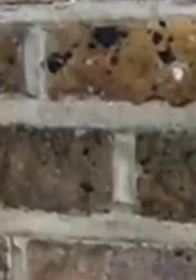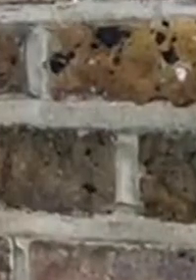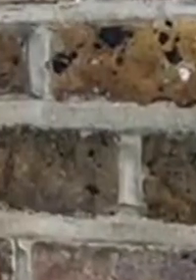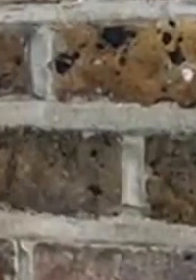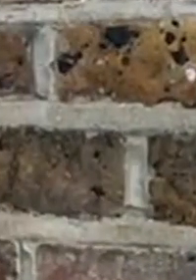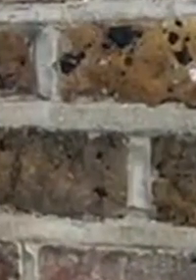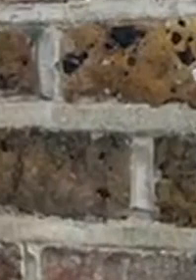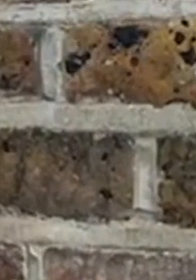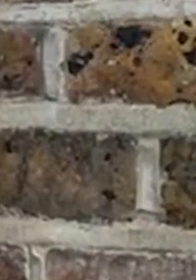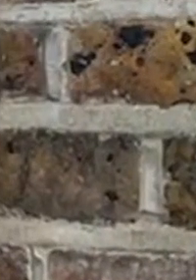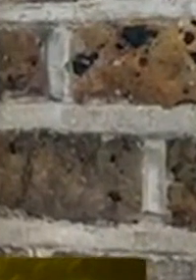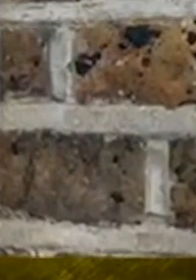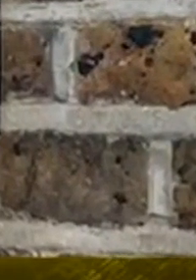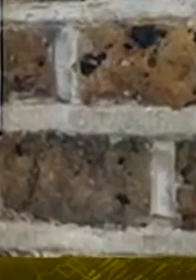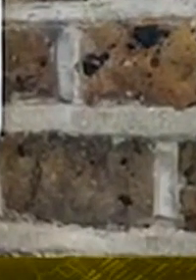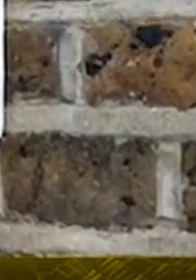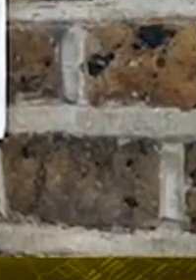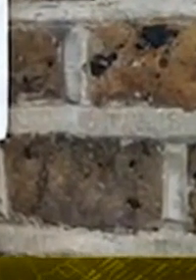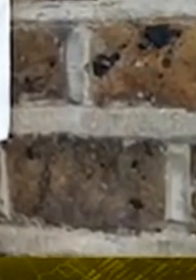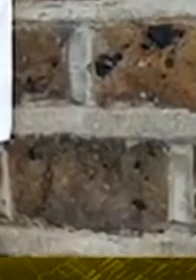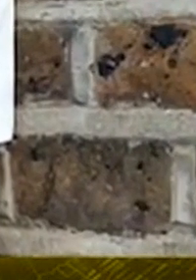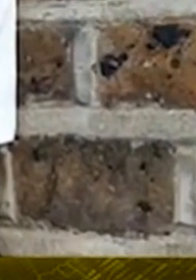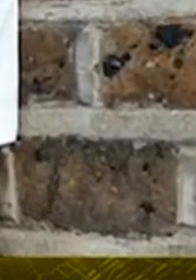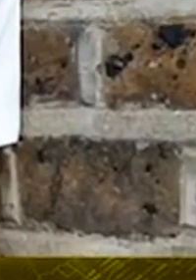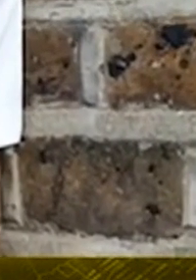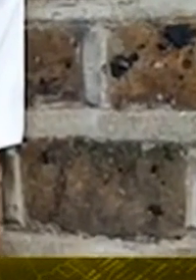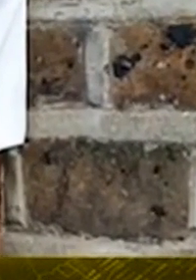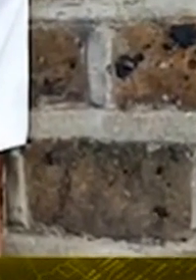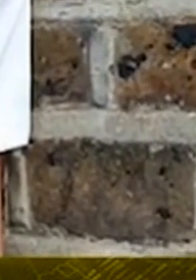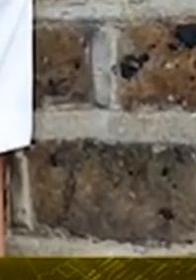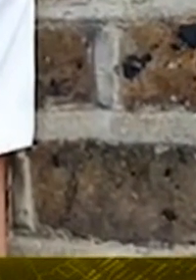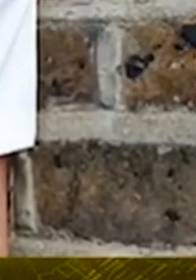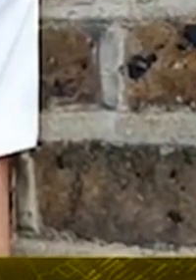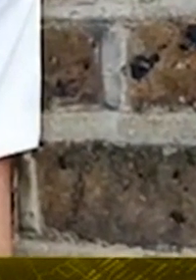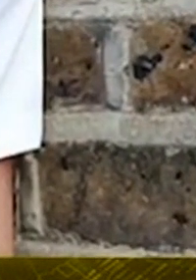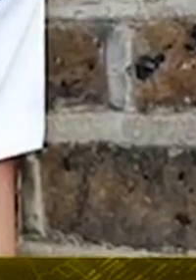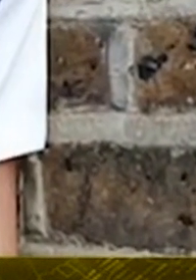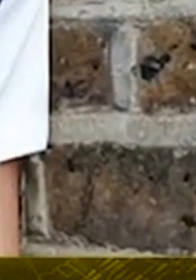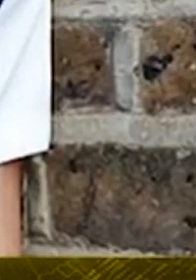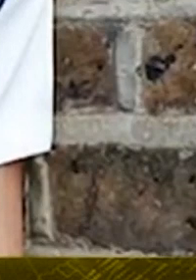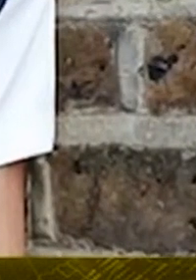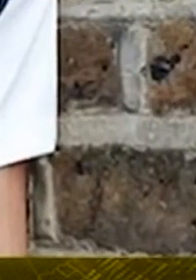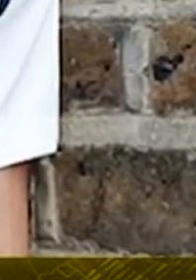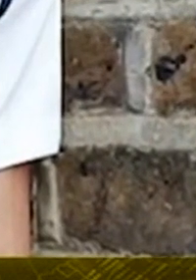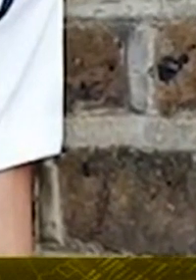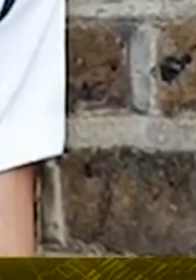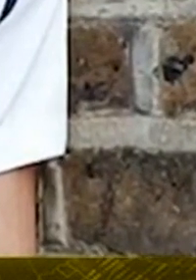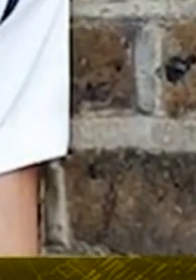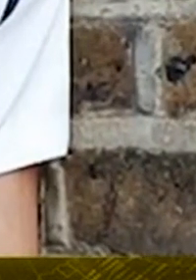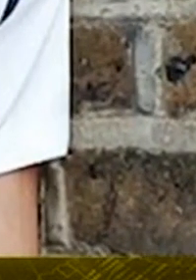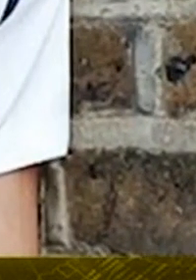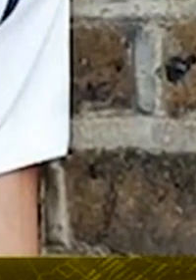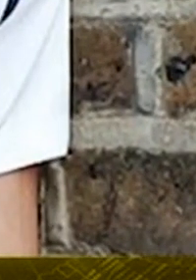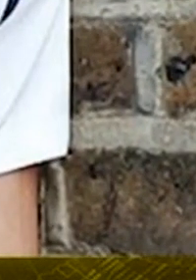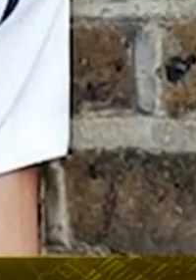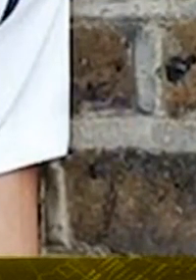تلخلي سيرجيو رغولين دما بوال حمش عامت كم زفر مسمع الله وغيرام قد مشوعات عامت كبروشن بزخون واغا ناب